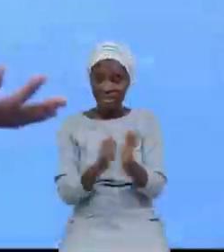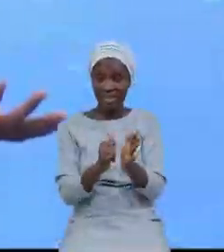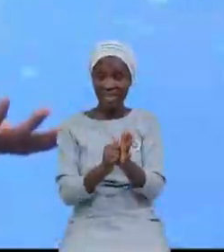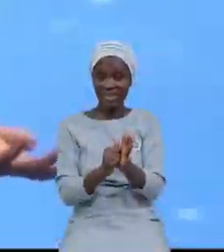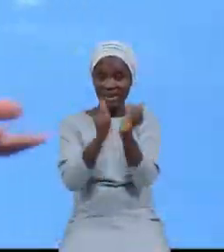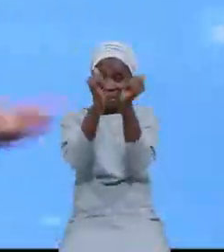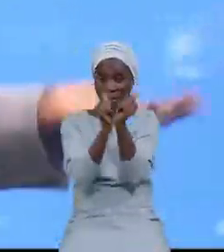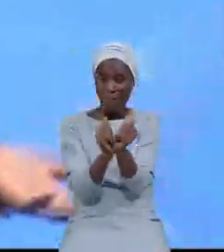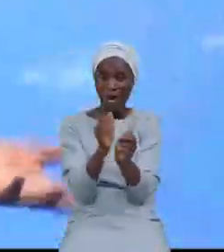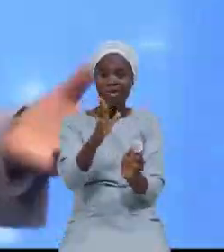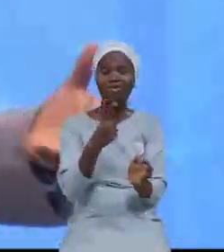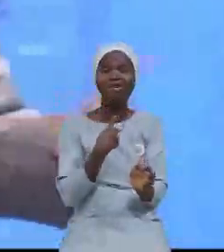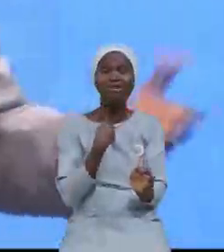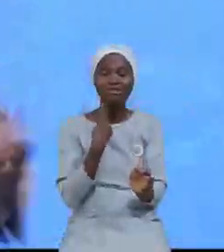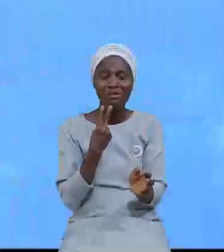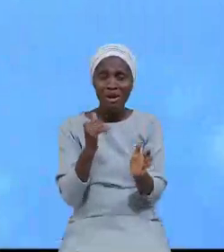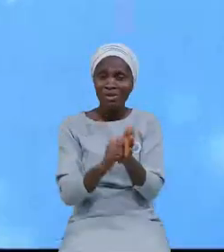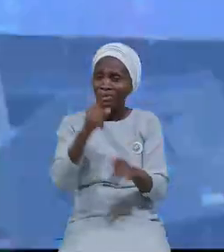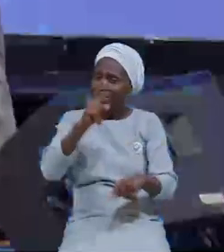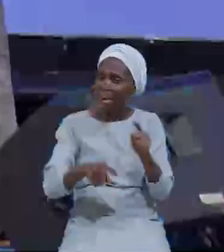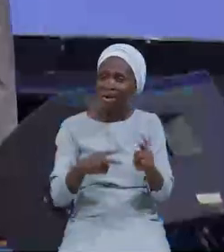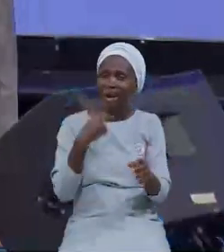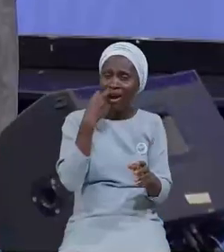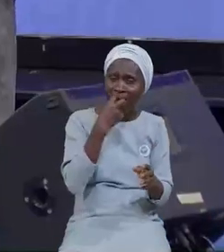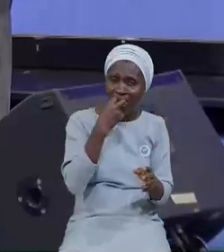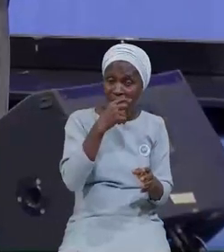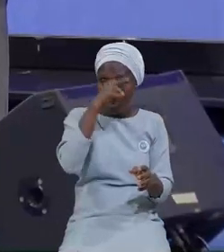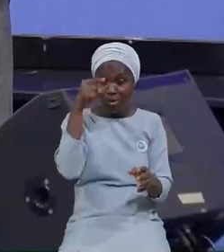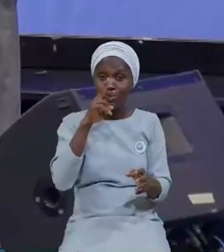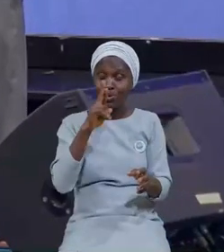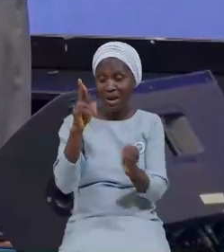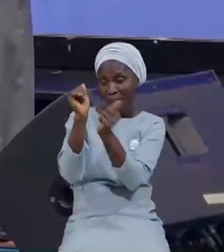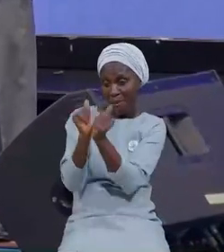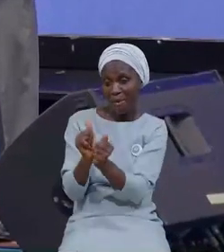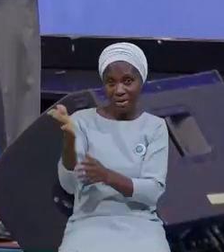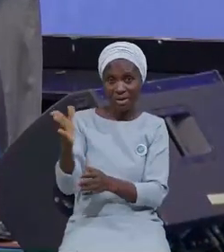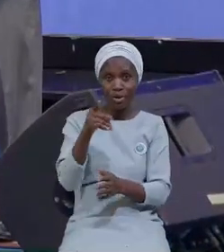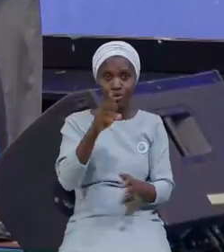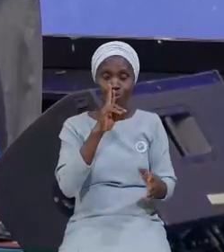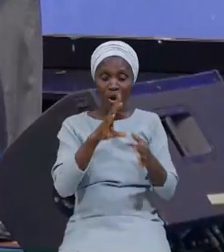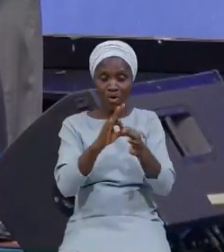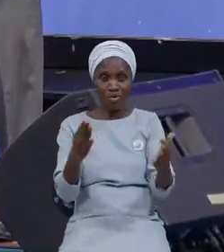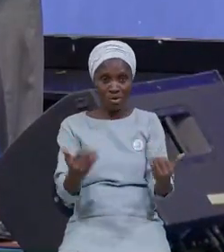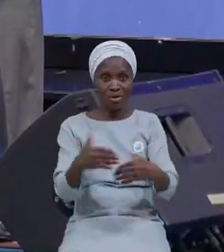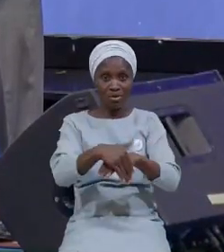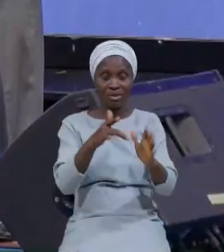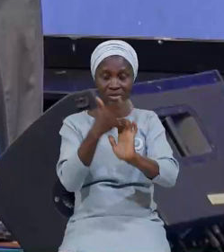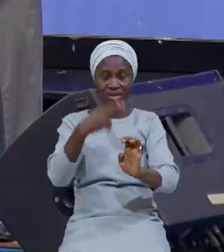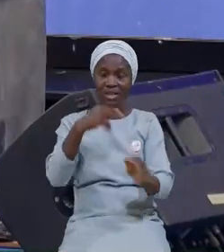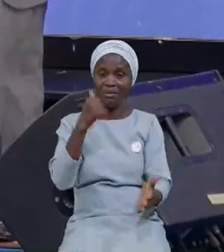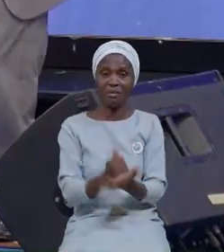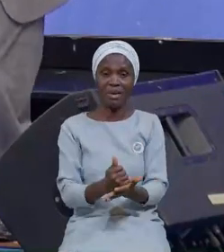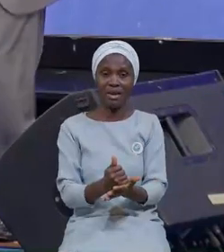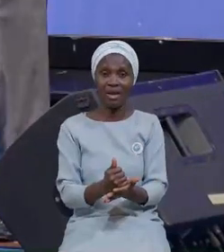qui a qui a arraché ta voix tu n'arrives plus à parler parce que tu es lié là-bas tu es délié ce soir